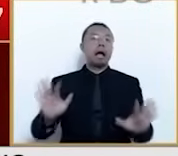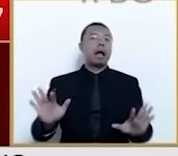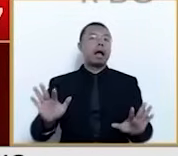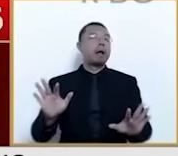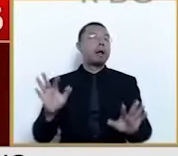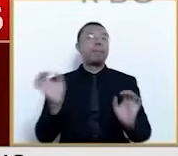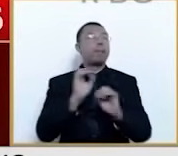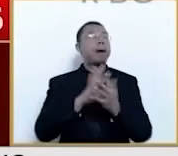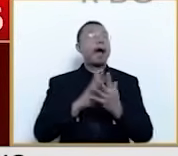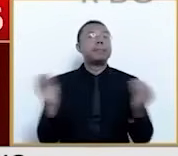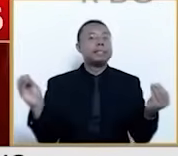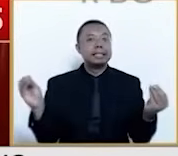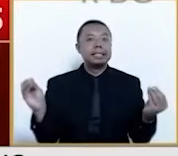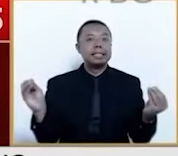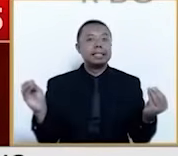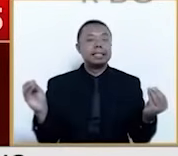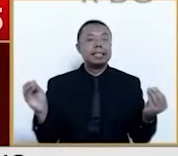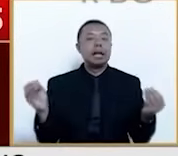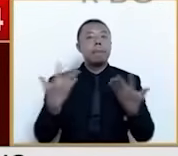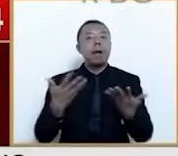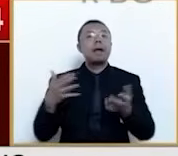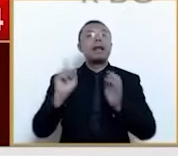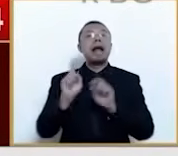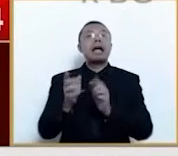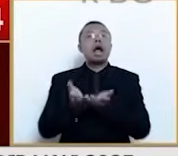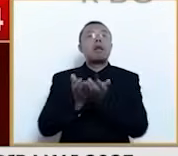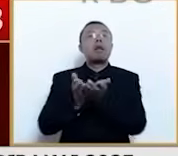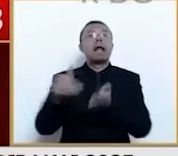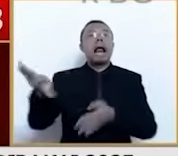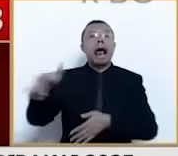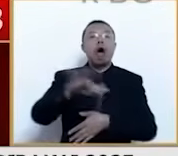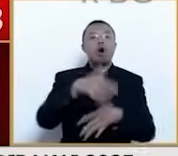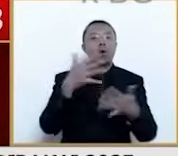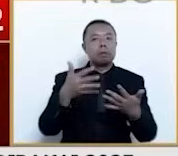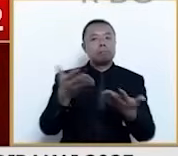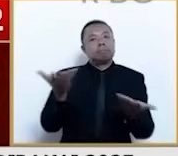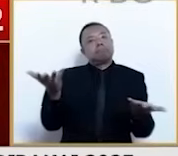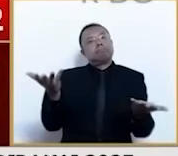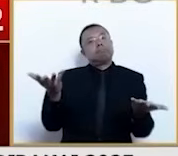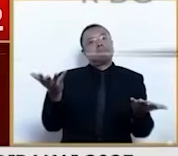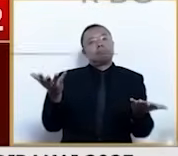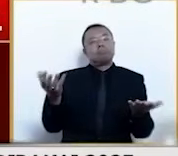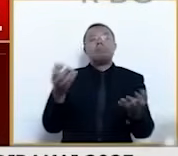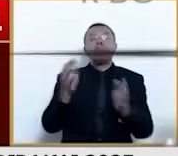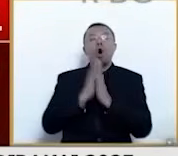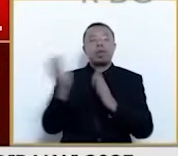bisa habis, apalagi di laut. Mohon tanggapannya. Terima kasih.